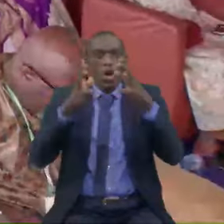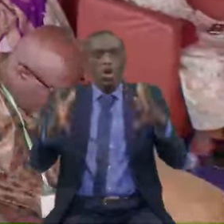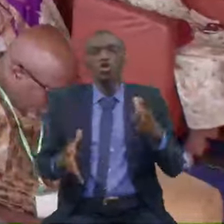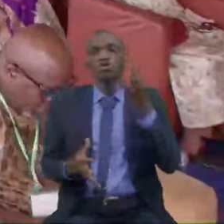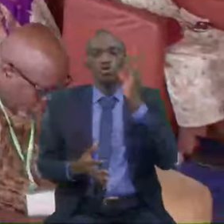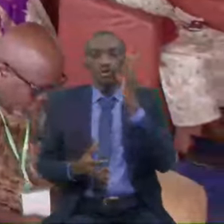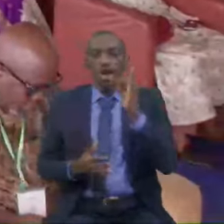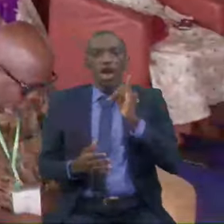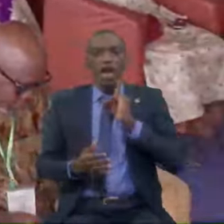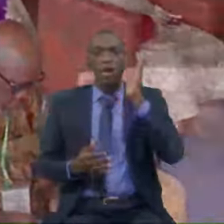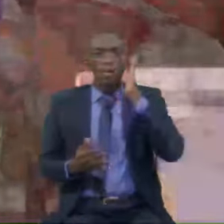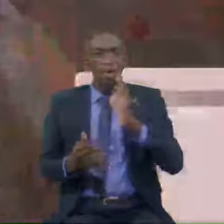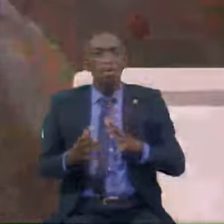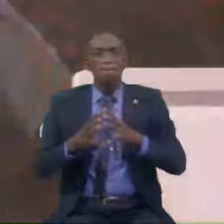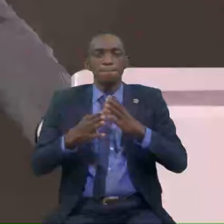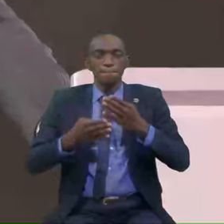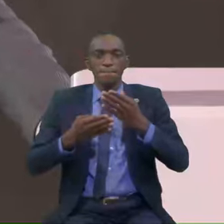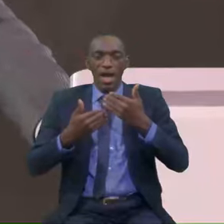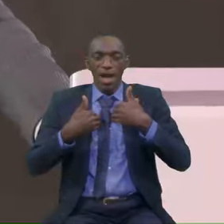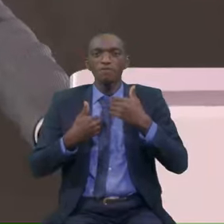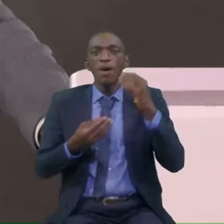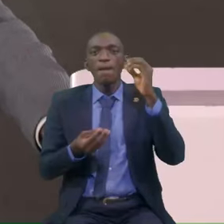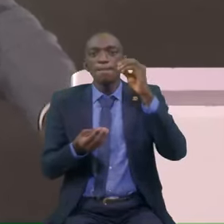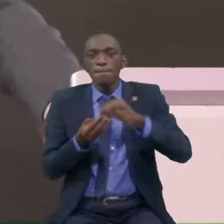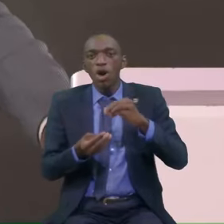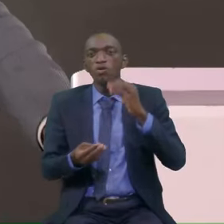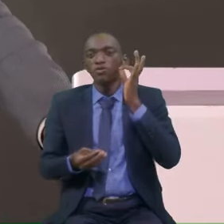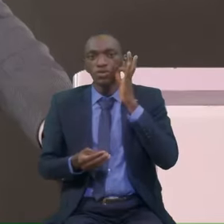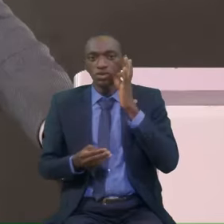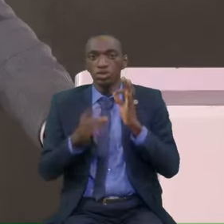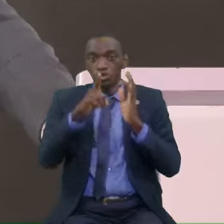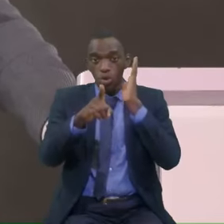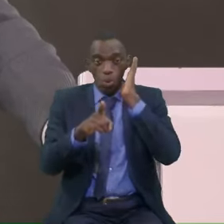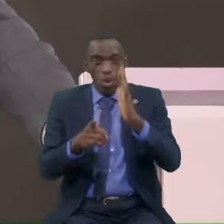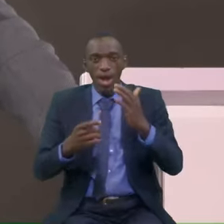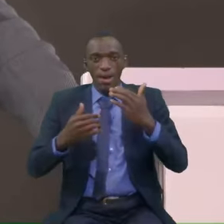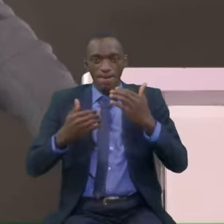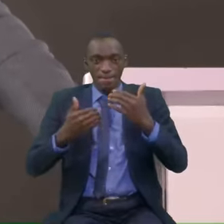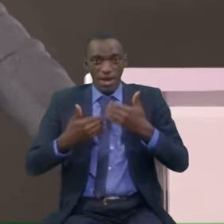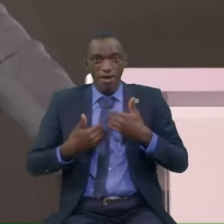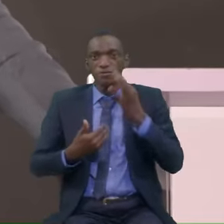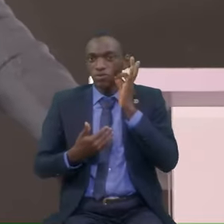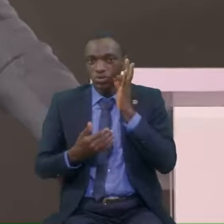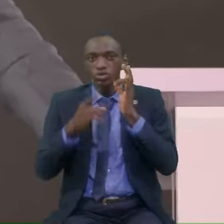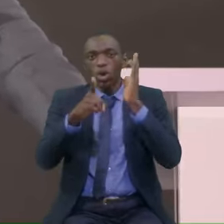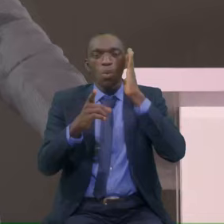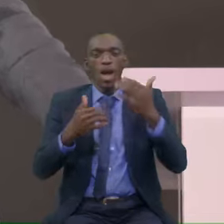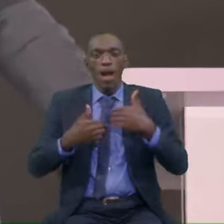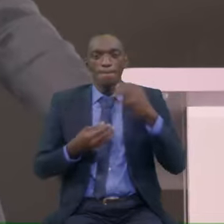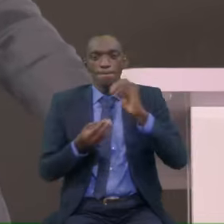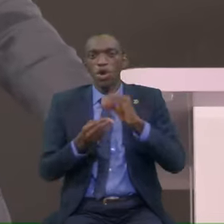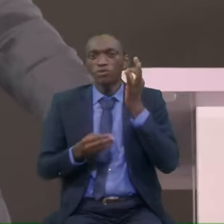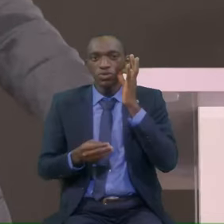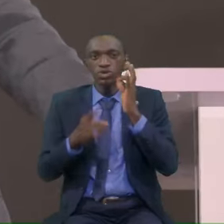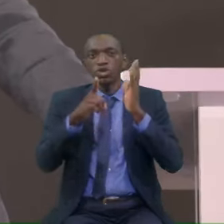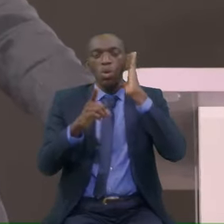Et moi, je vais porter beaucoup de fruits. Tu vas porter de fruits. Tu vas porter plus de fruits. Et tu porteras